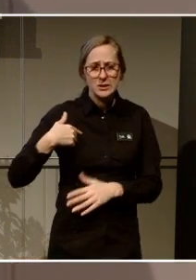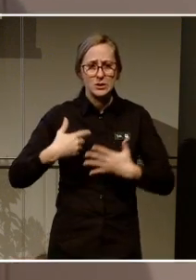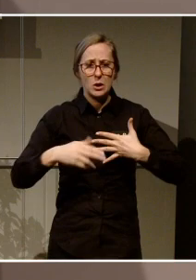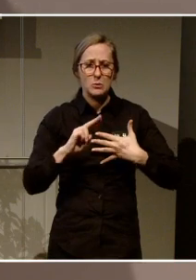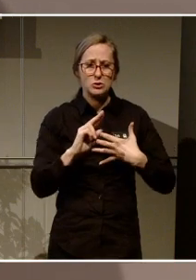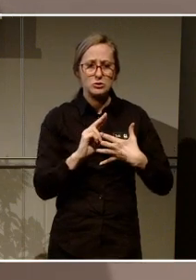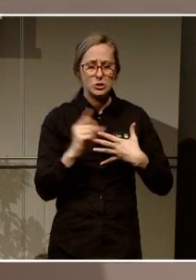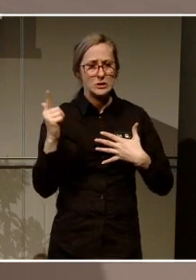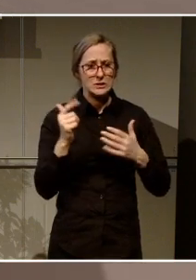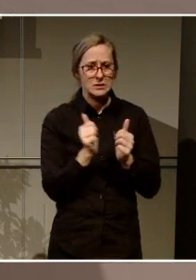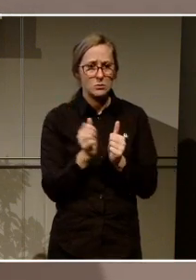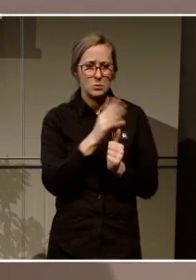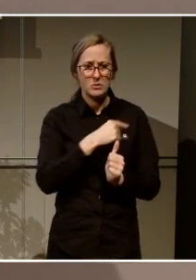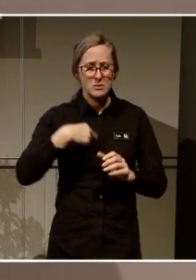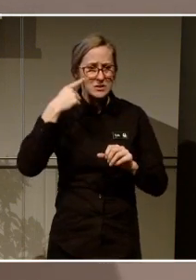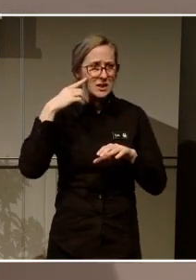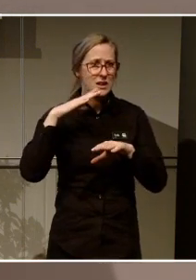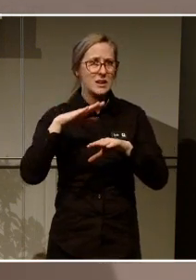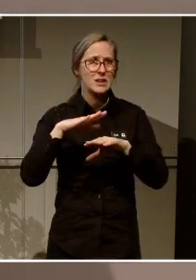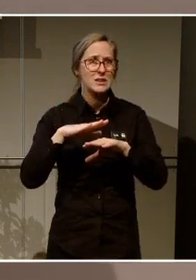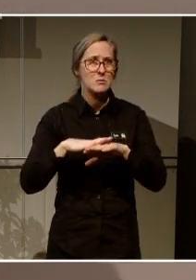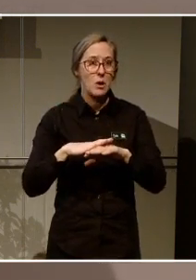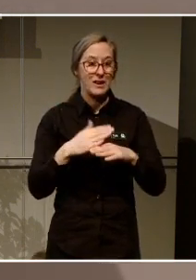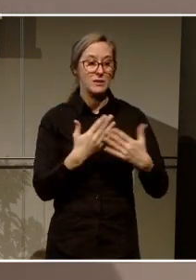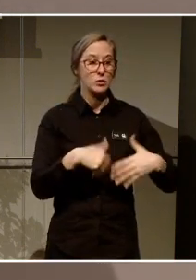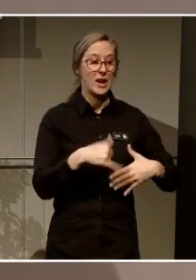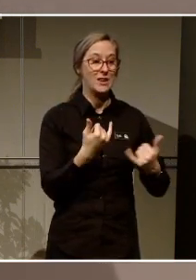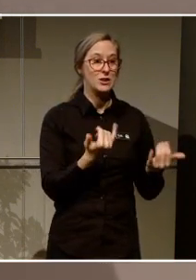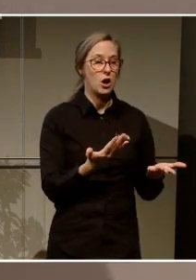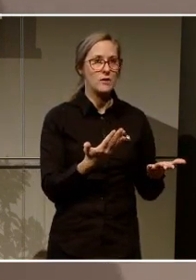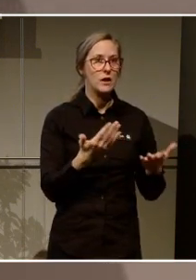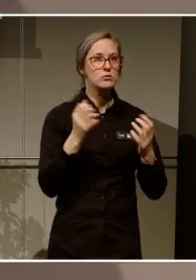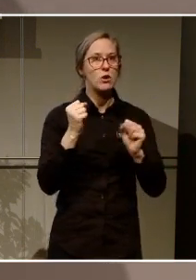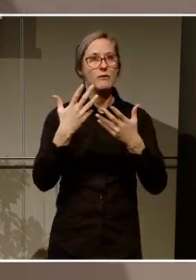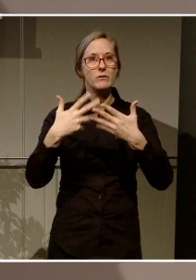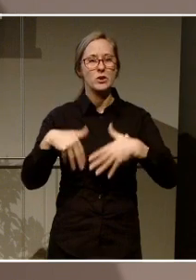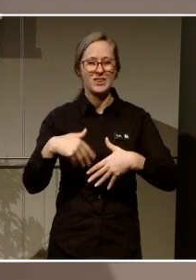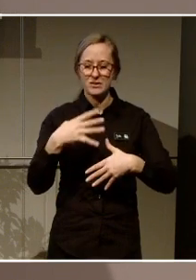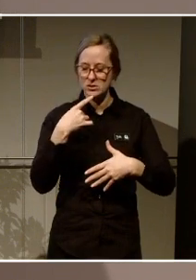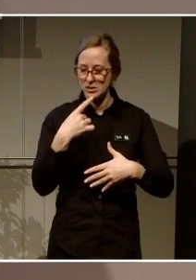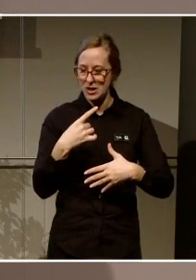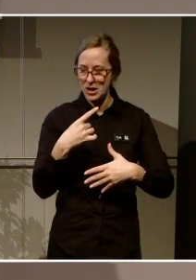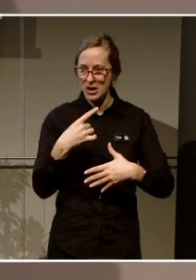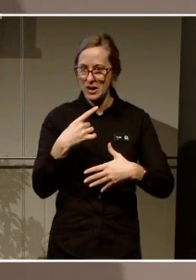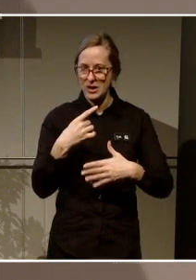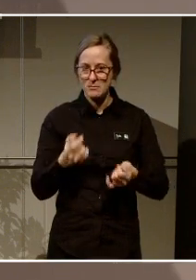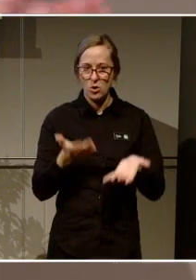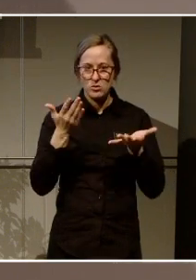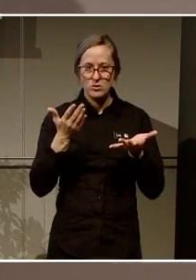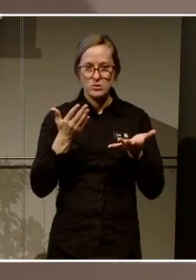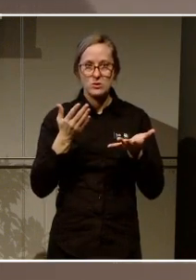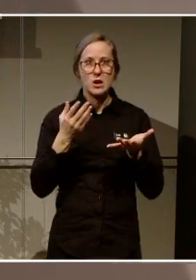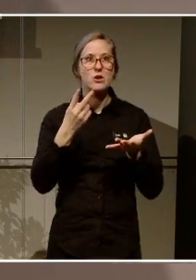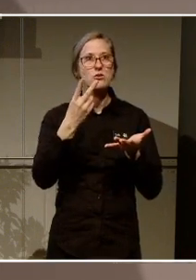här behöver vi tänka när vi gör förändringar. Inte att det ska funka idag, utan att det ska funka om, vad var det han sa på keynoten? Inte om 2-5, men